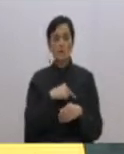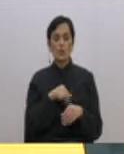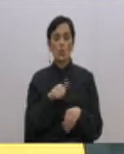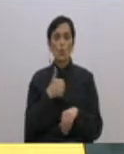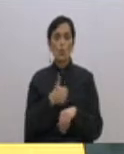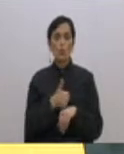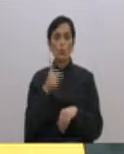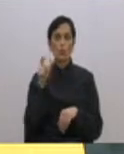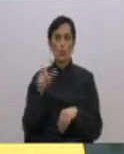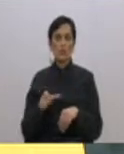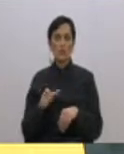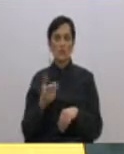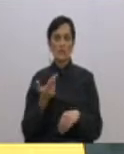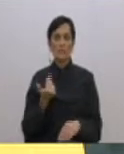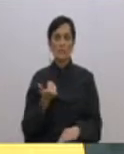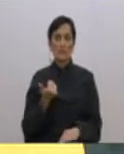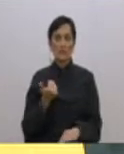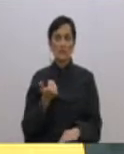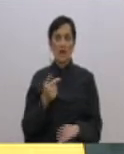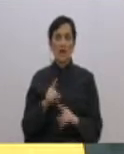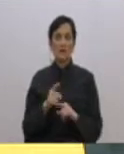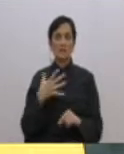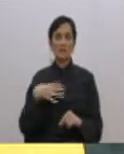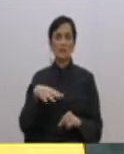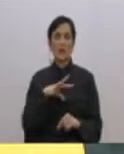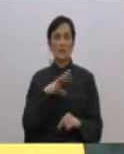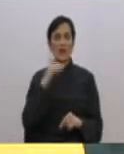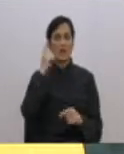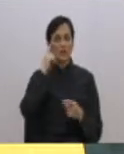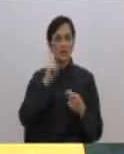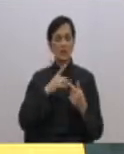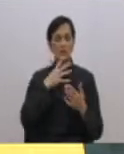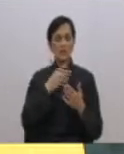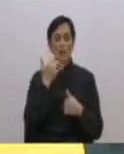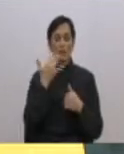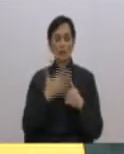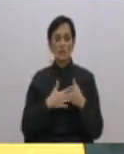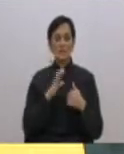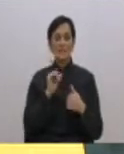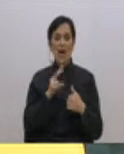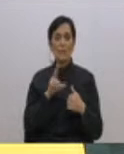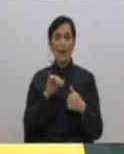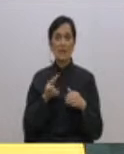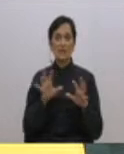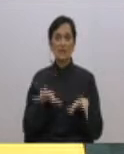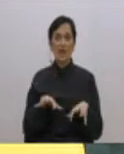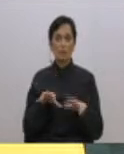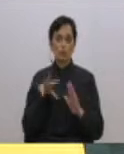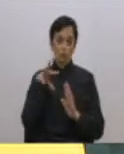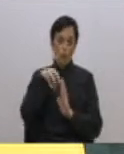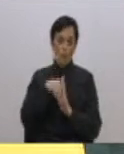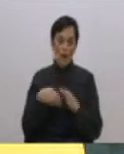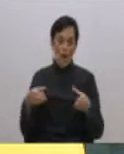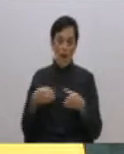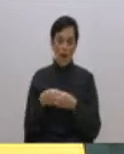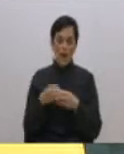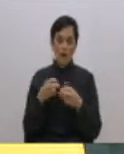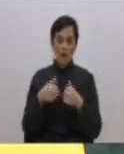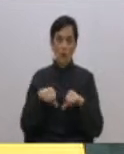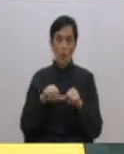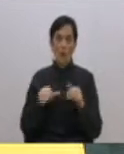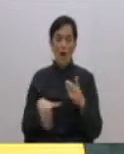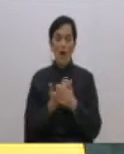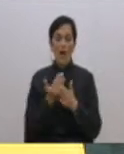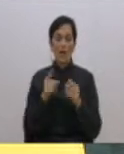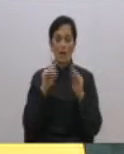უფროსი და ასევე საქართველოს ინტელექტუალური საკუთრების ეროვნული ცენტრის თავმჯდომარე. Ახლებურად